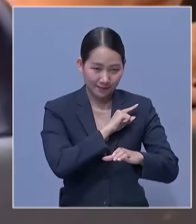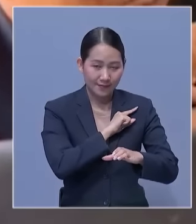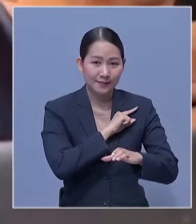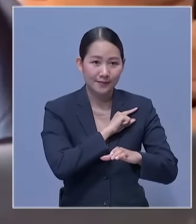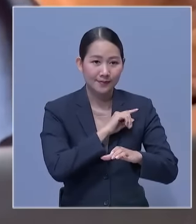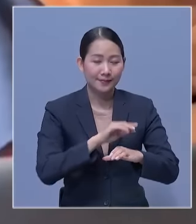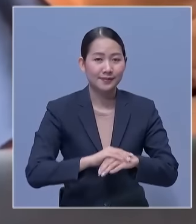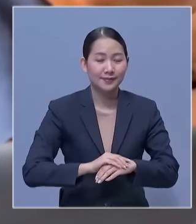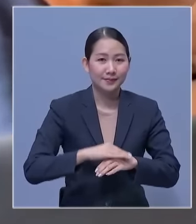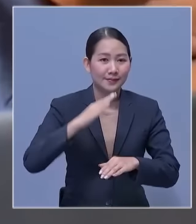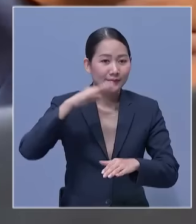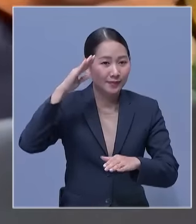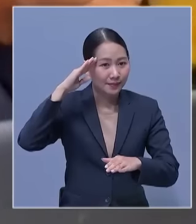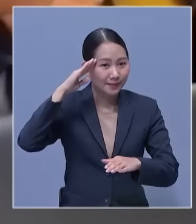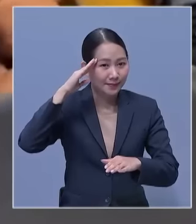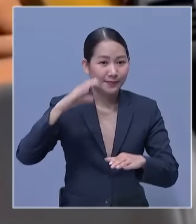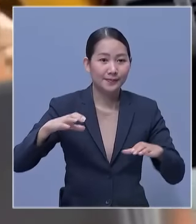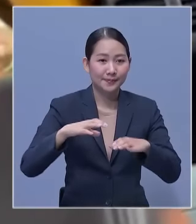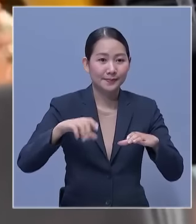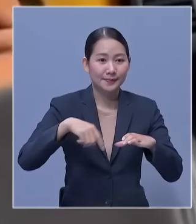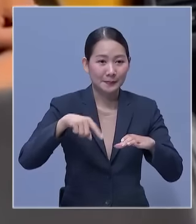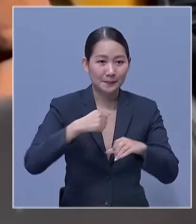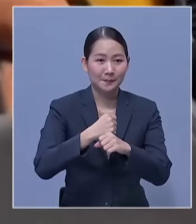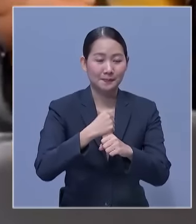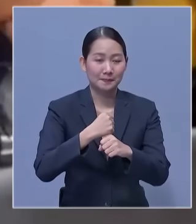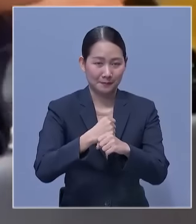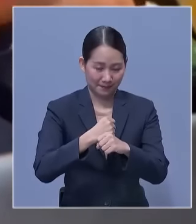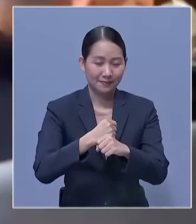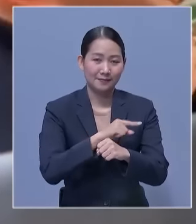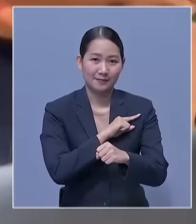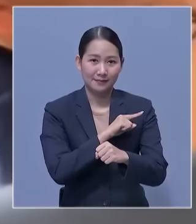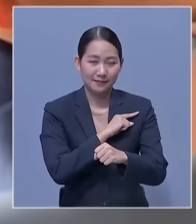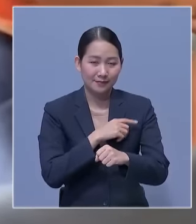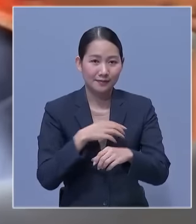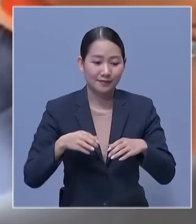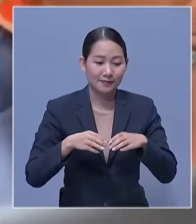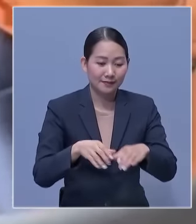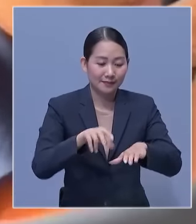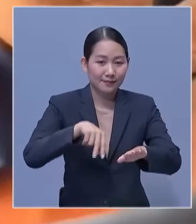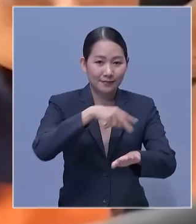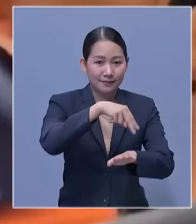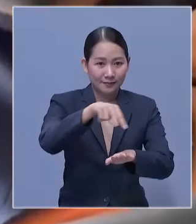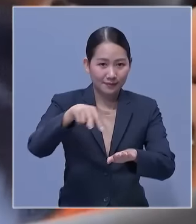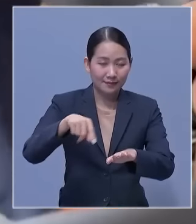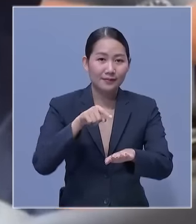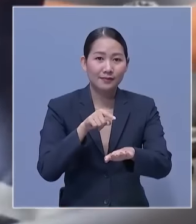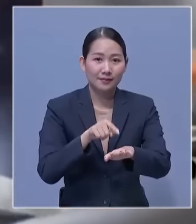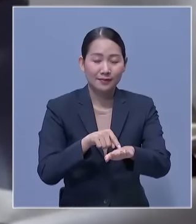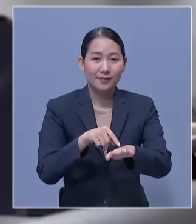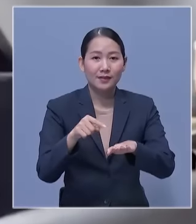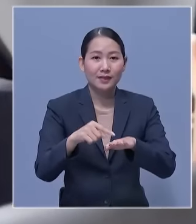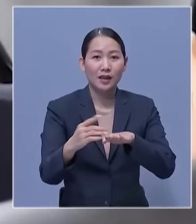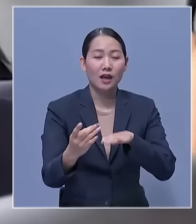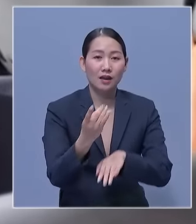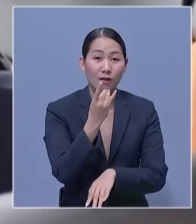ลาดหญ้ากองกำลังสุรสีอยู่ในช่วงผลัดเปลี่ยนเวรยามนะครับไปเจอรถคันนี้เป็น SUVยี่ห้อฮอด้าสี